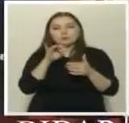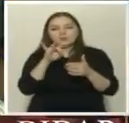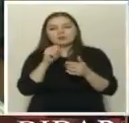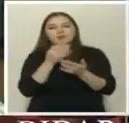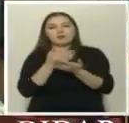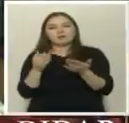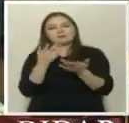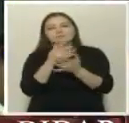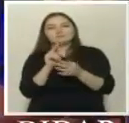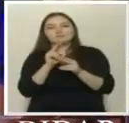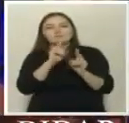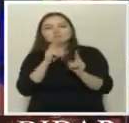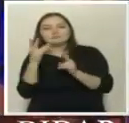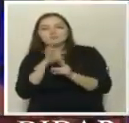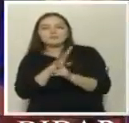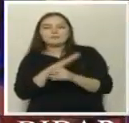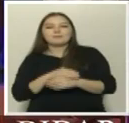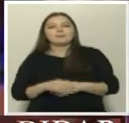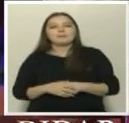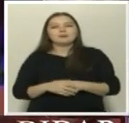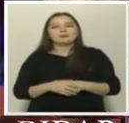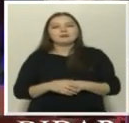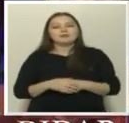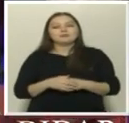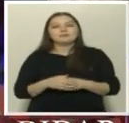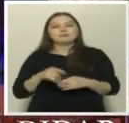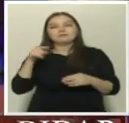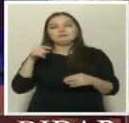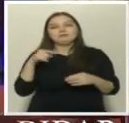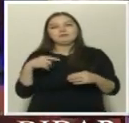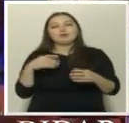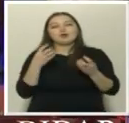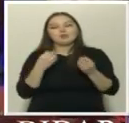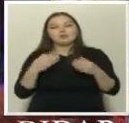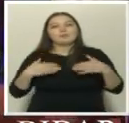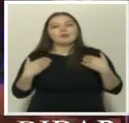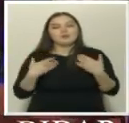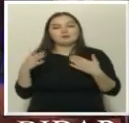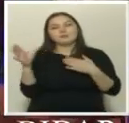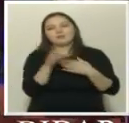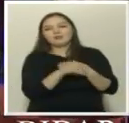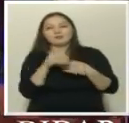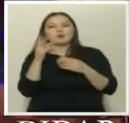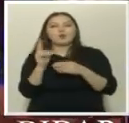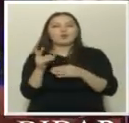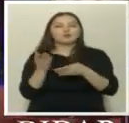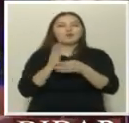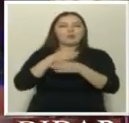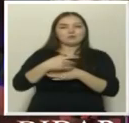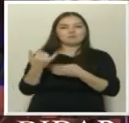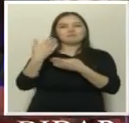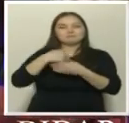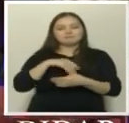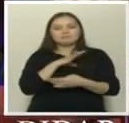актюбинцам со словами благодарности еще раз Приветствуем уважаемых гостей которые привезли с собой теплые